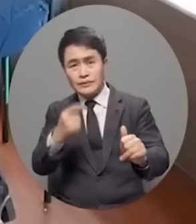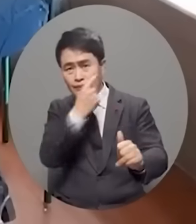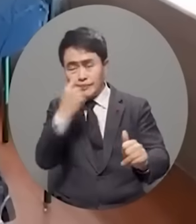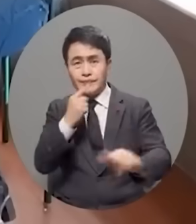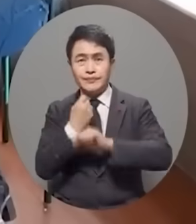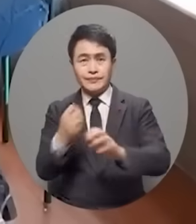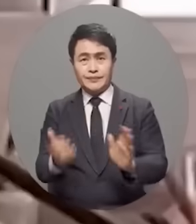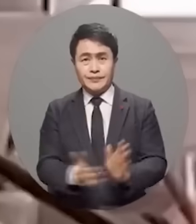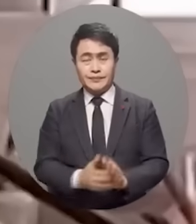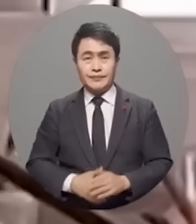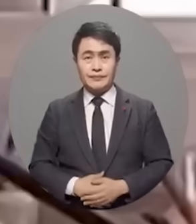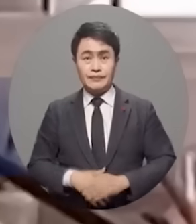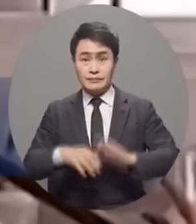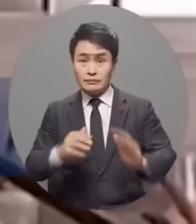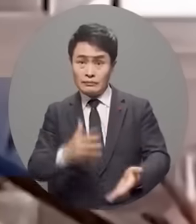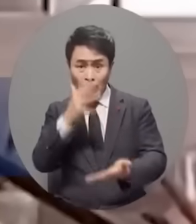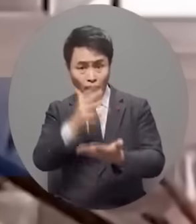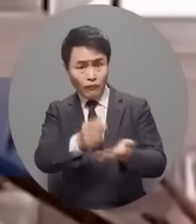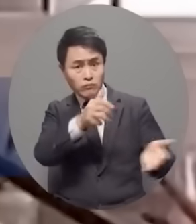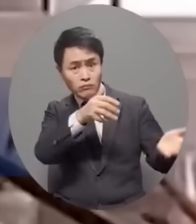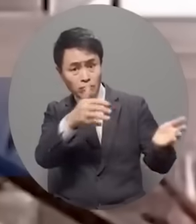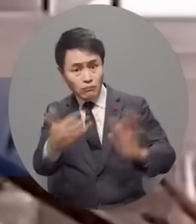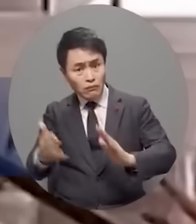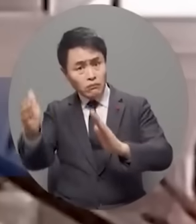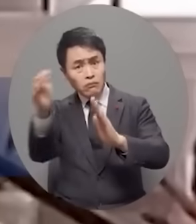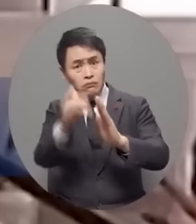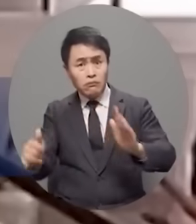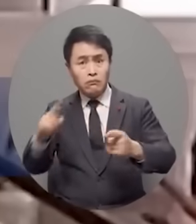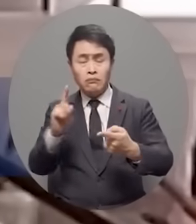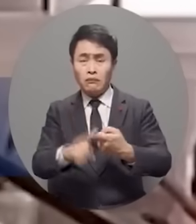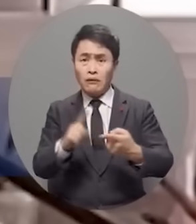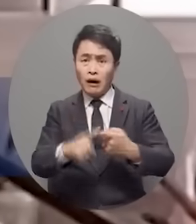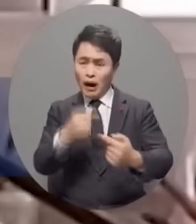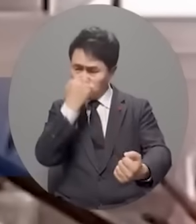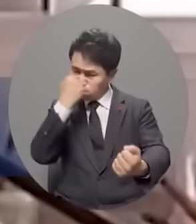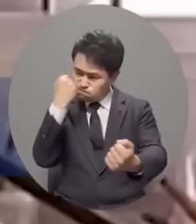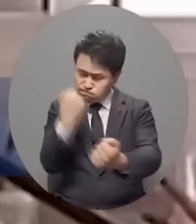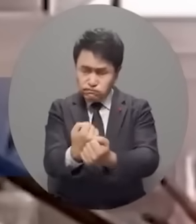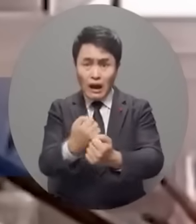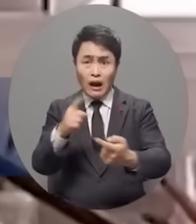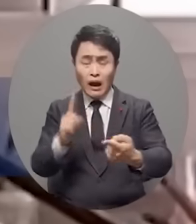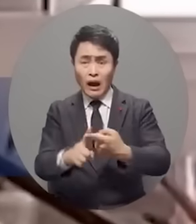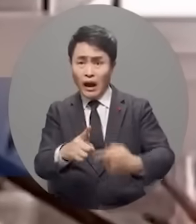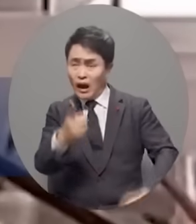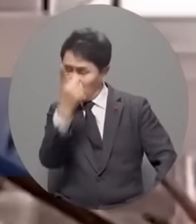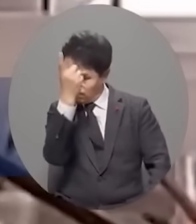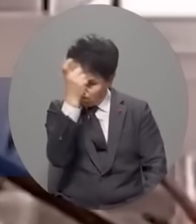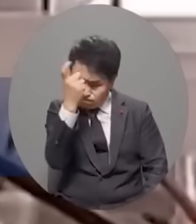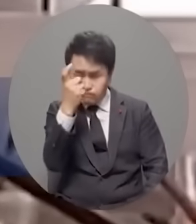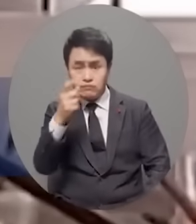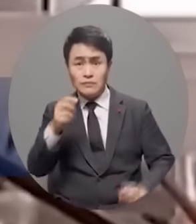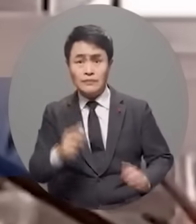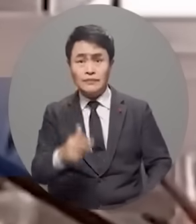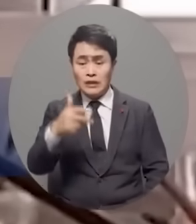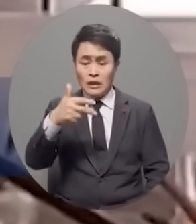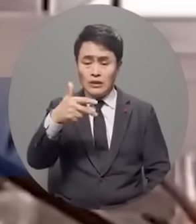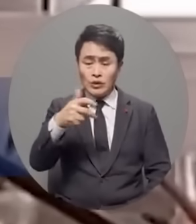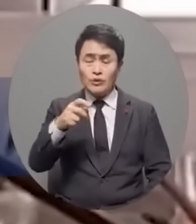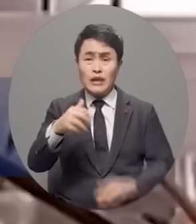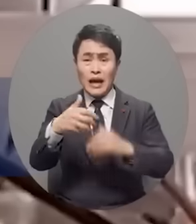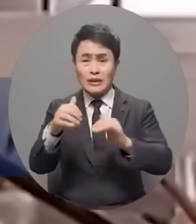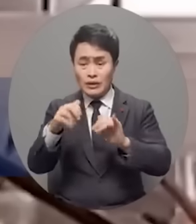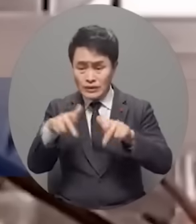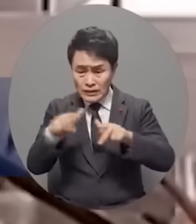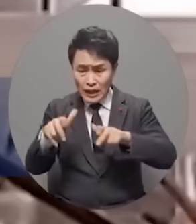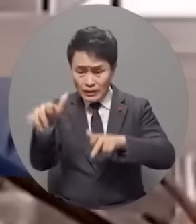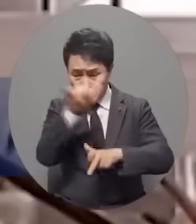확인됐습니다. 이태원 참사 그 유가족들이 막무가내로 계기잖아요. 전장현 이것도 막무가내로